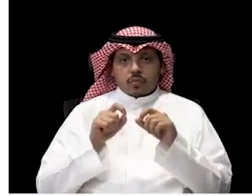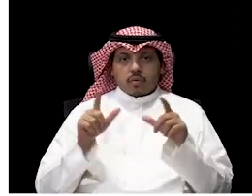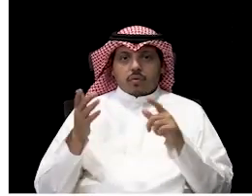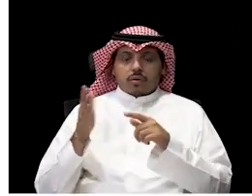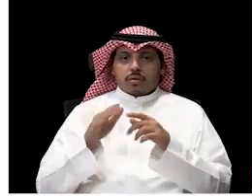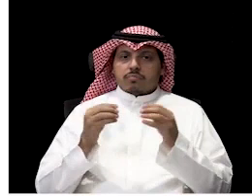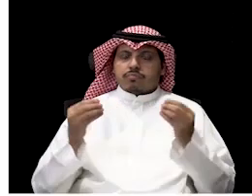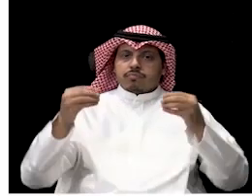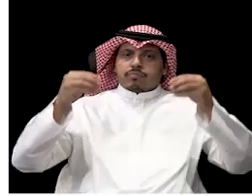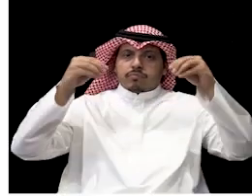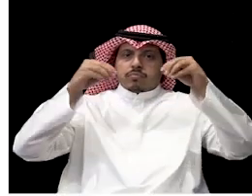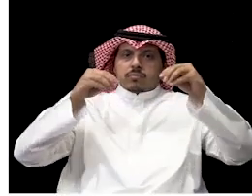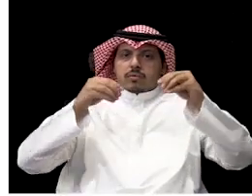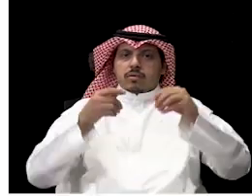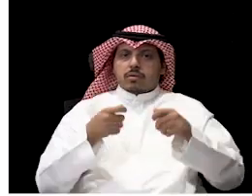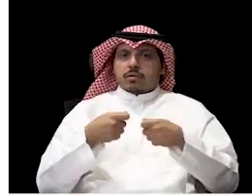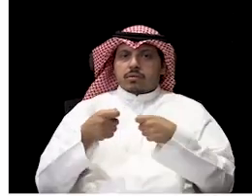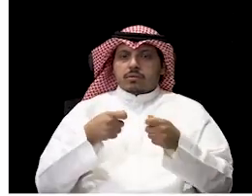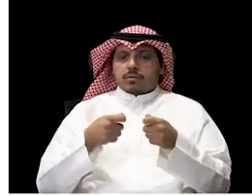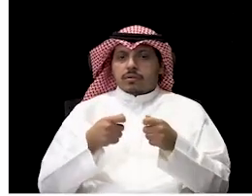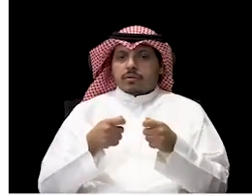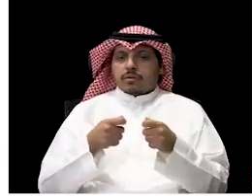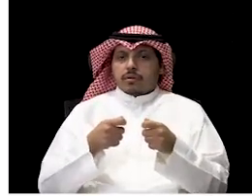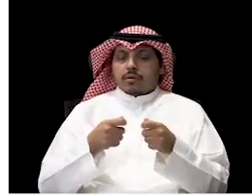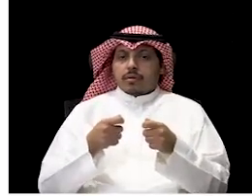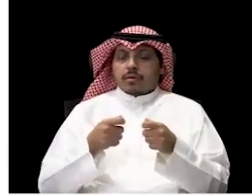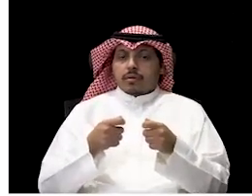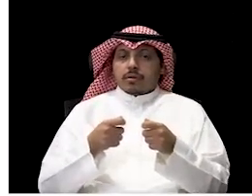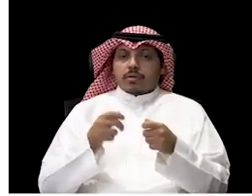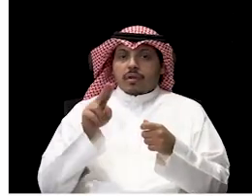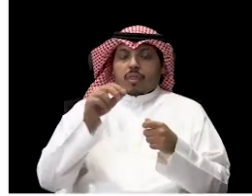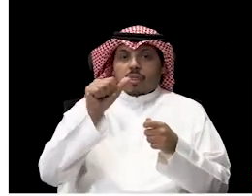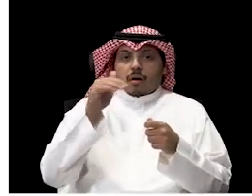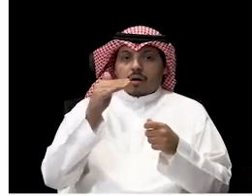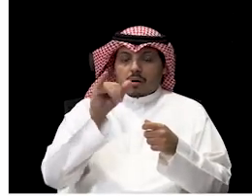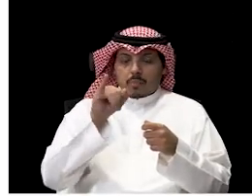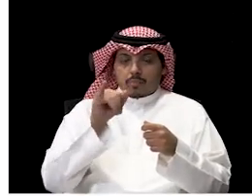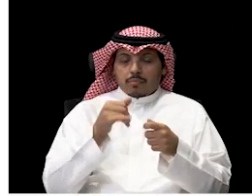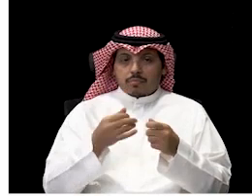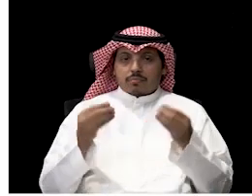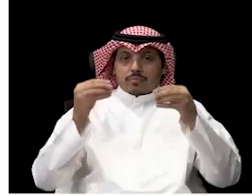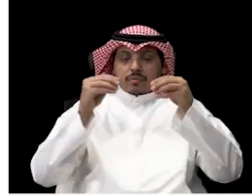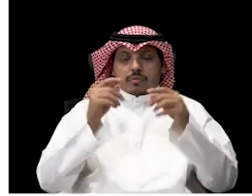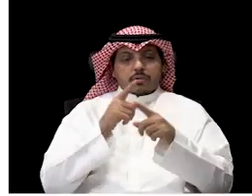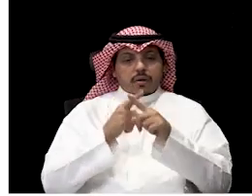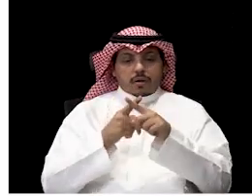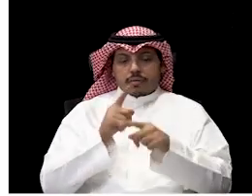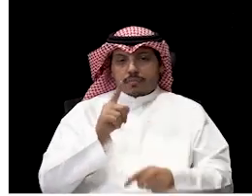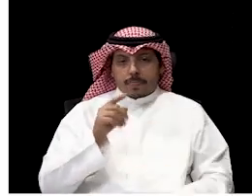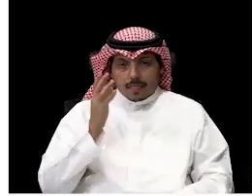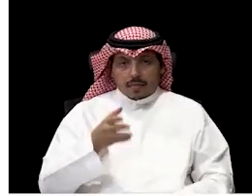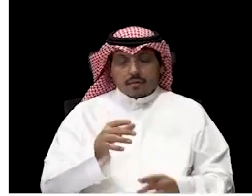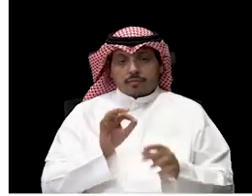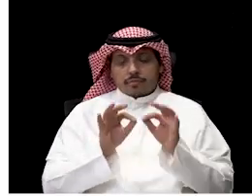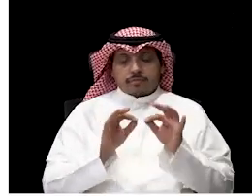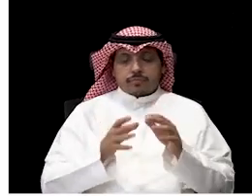التضخم غير مضر بالاقتصاد. قلنا أنه مشكلة ومضر بالاقتصاد، خطأ. تنتشر